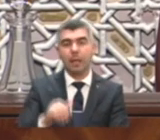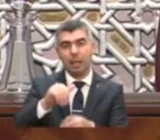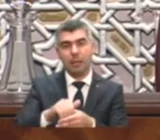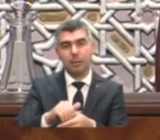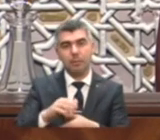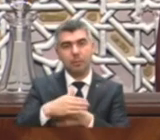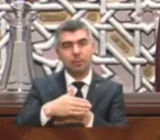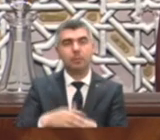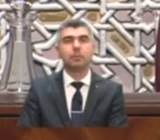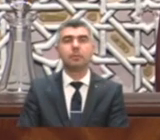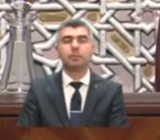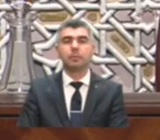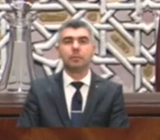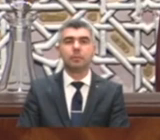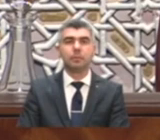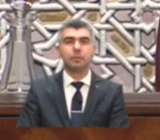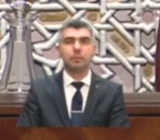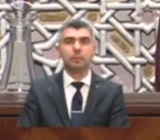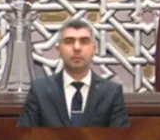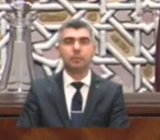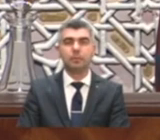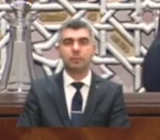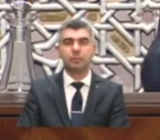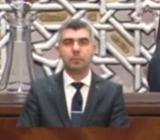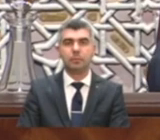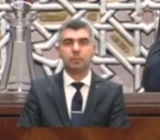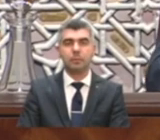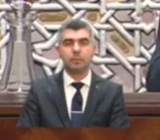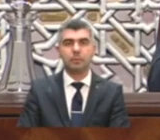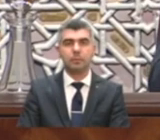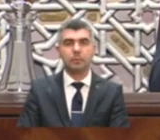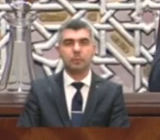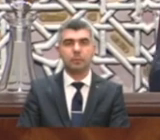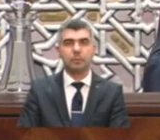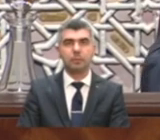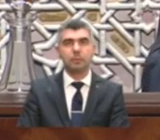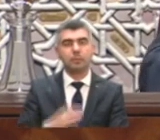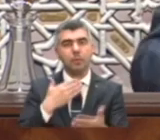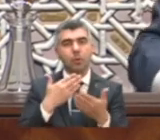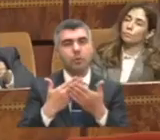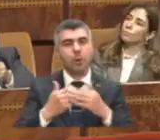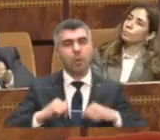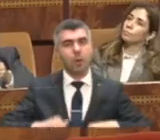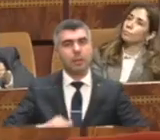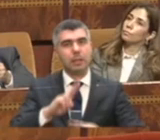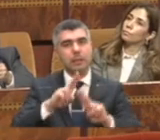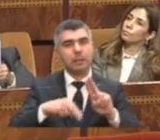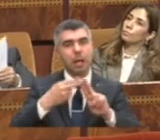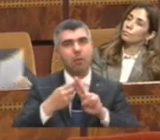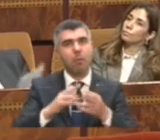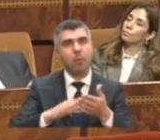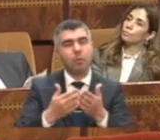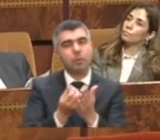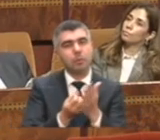التجمع الوطني الأحرار. تفضل سيد النائب المحترم. شكرا سيد الوزير على الجواب ديالكم وعلى كل المعطيات